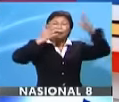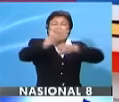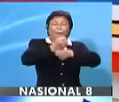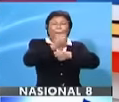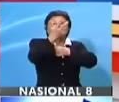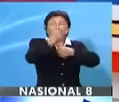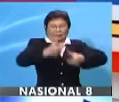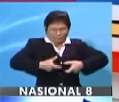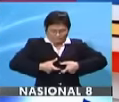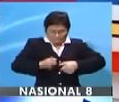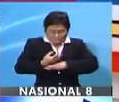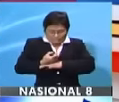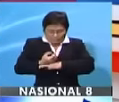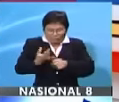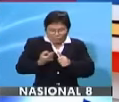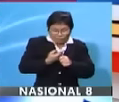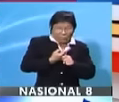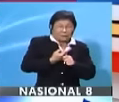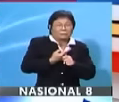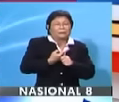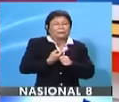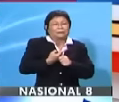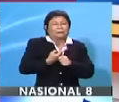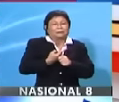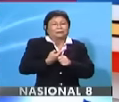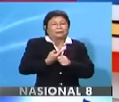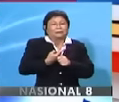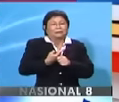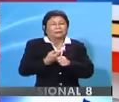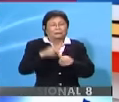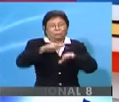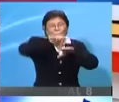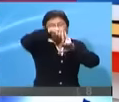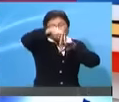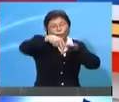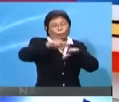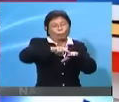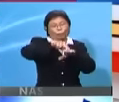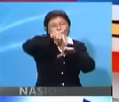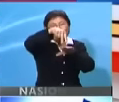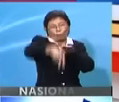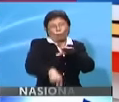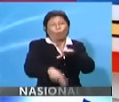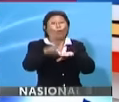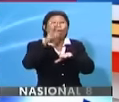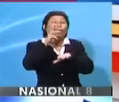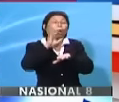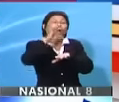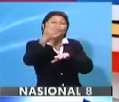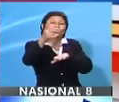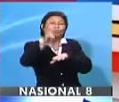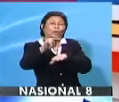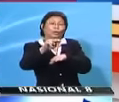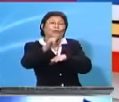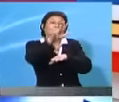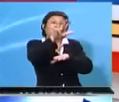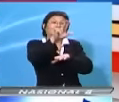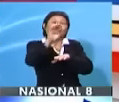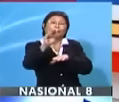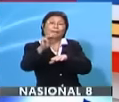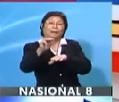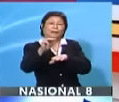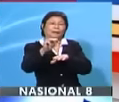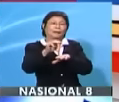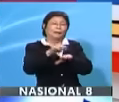tiga emas. Emas pertama hari ini hadir melalui penerjun wanita Cheong Jun Hong dalam acara 3 meter papan